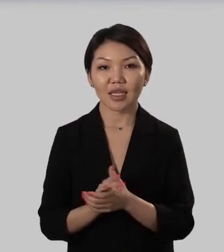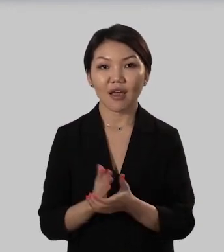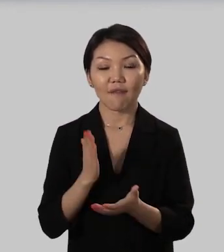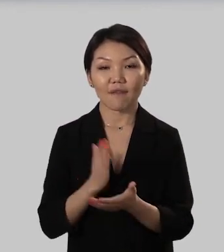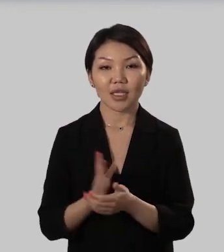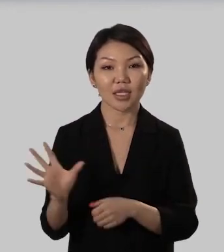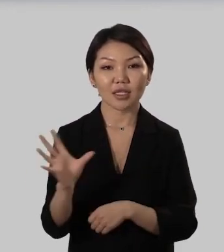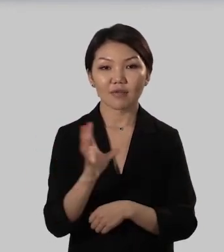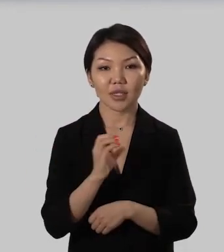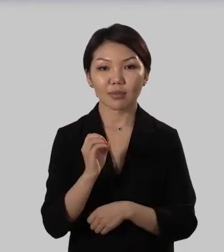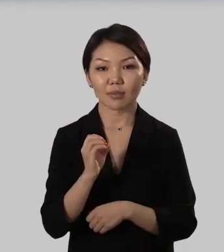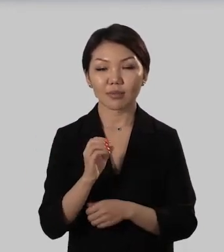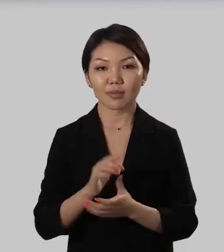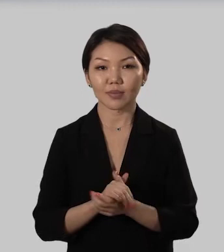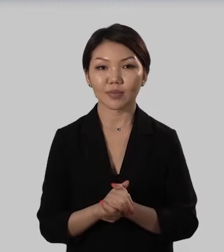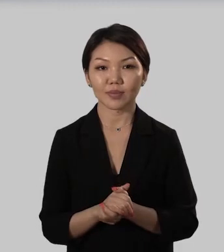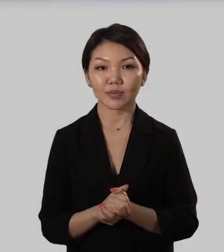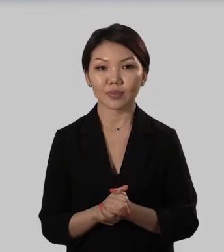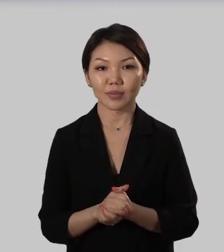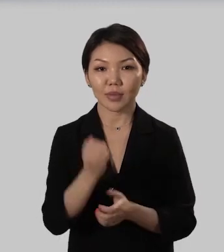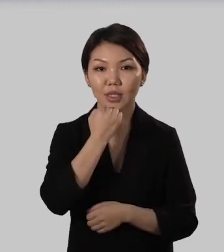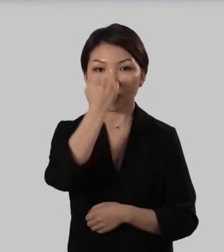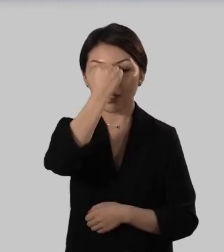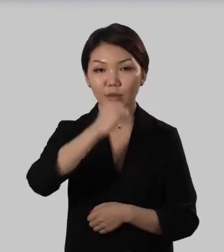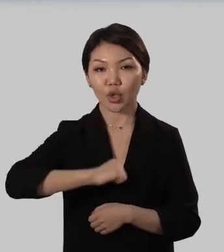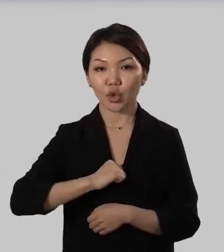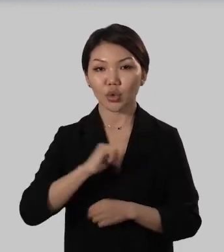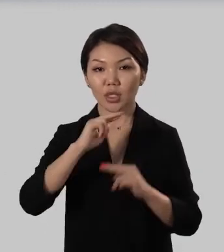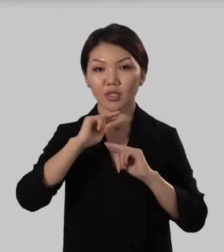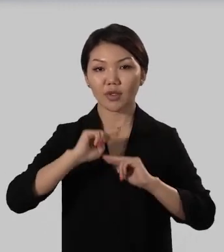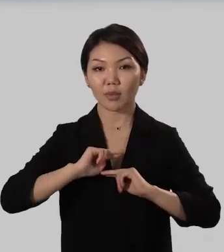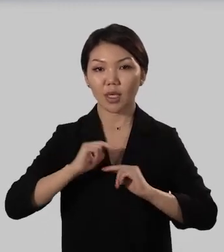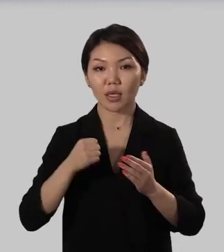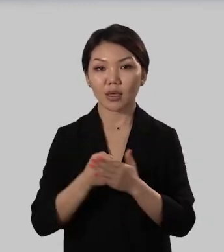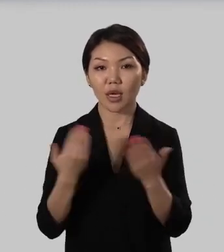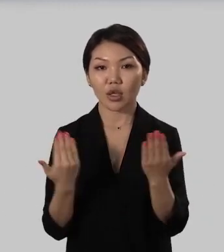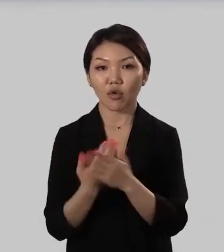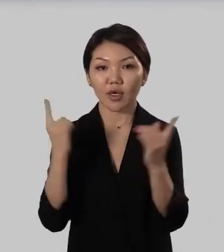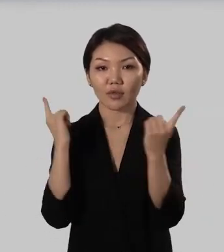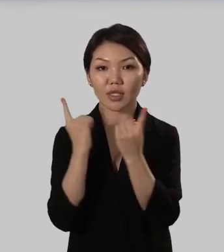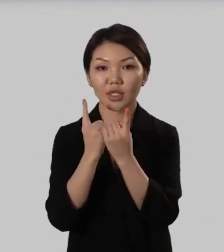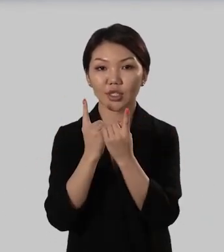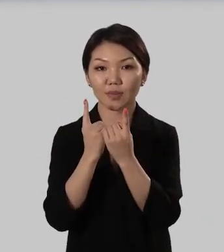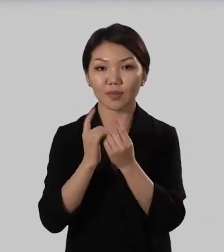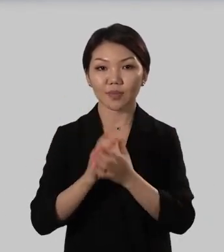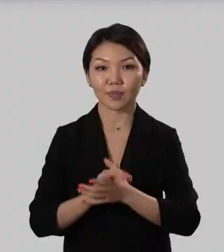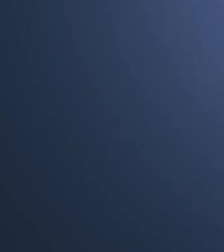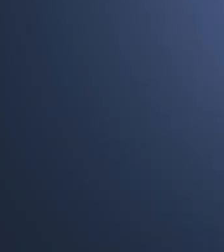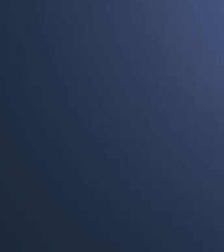владеть всем спасибо друзья за внимание до новых встреч